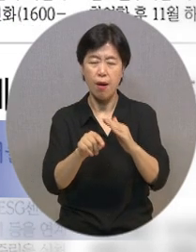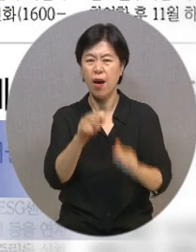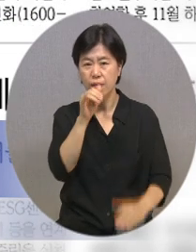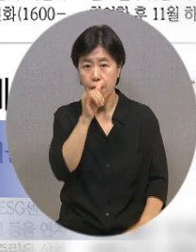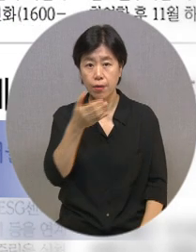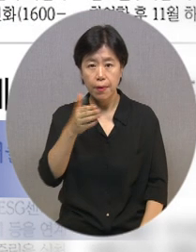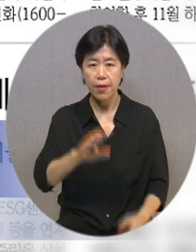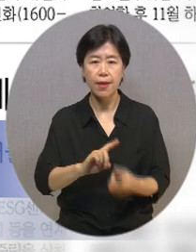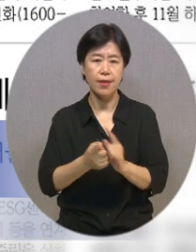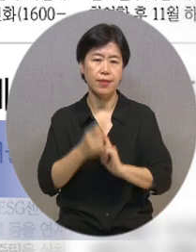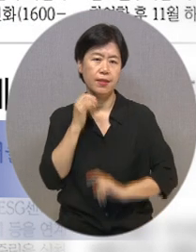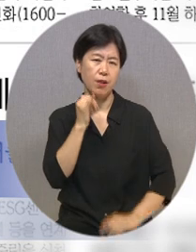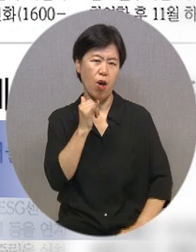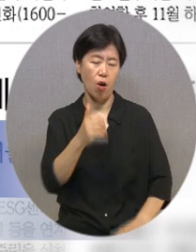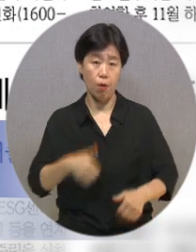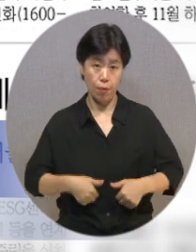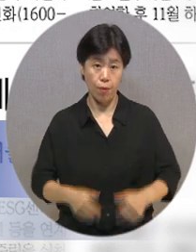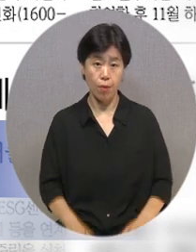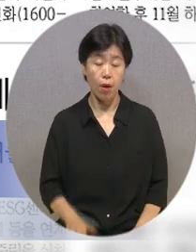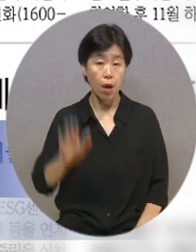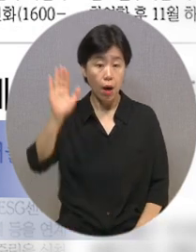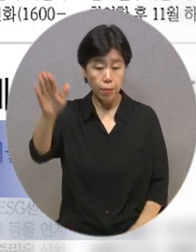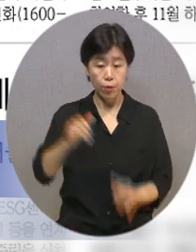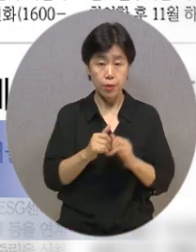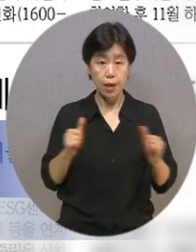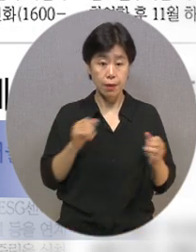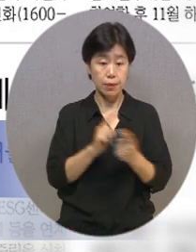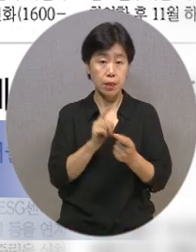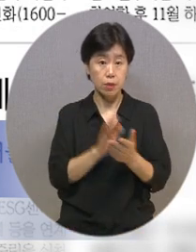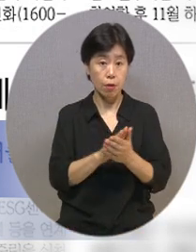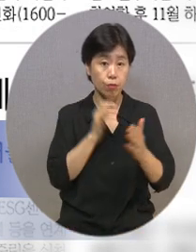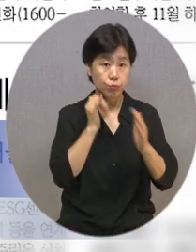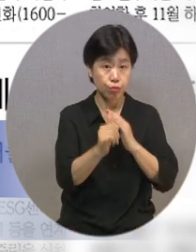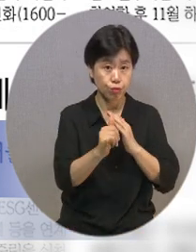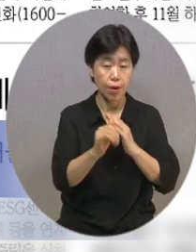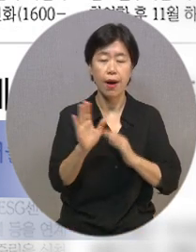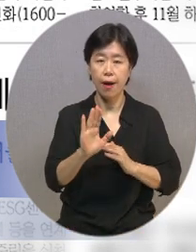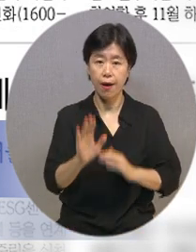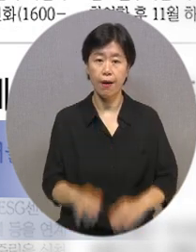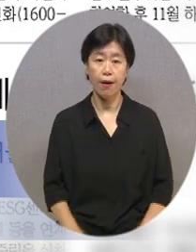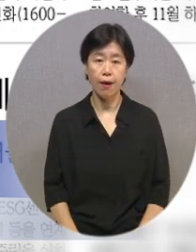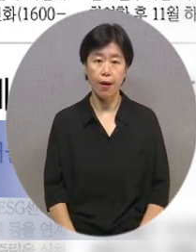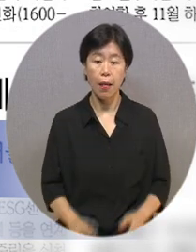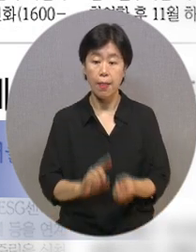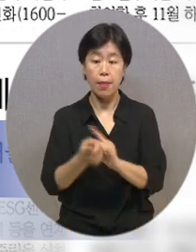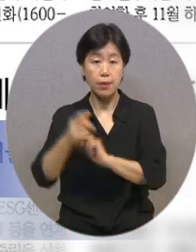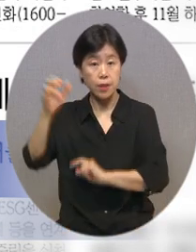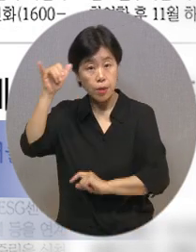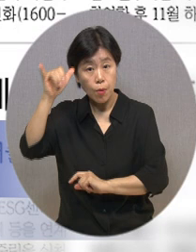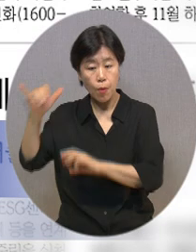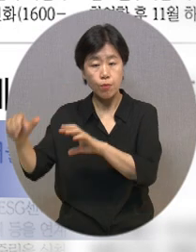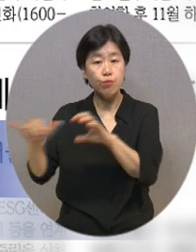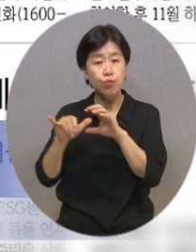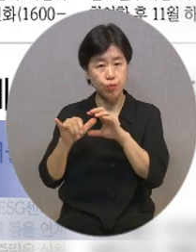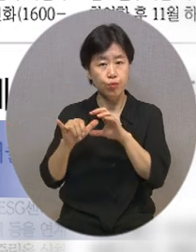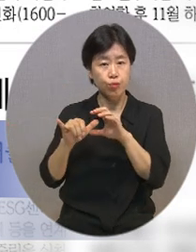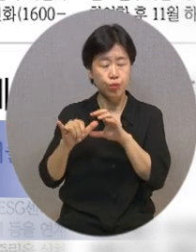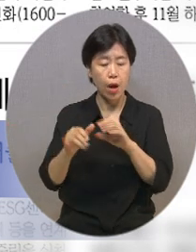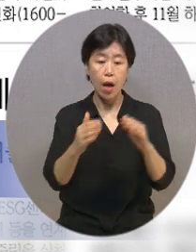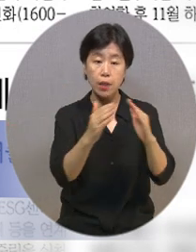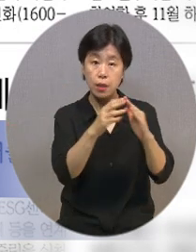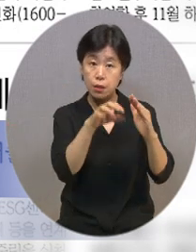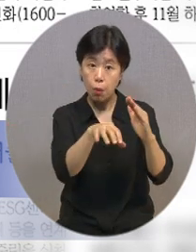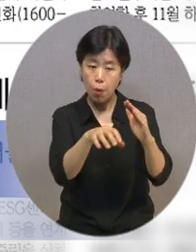앞으로는 지자체 공무원이 직접 연락해 실시하는 초기 상담 단계에서 인공지능 시스템으로 해당 가구에